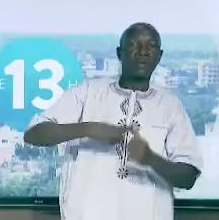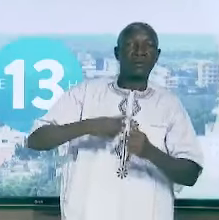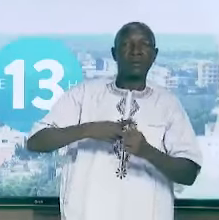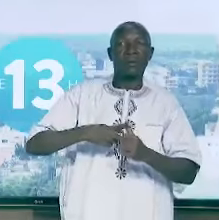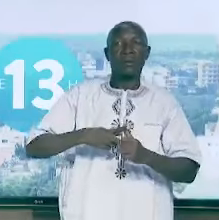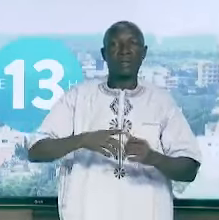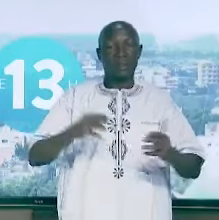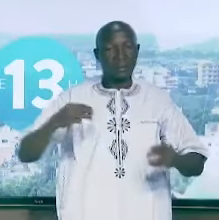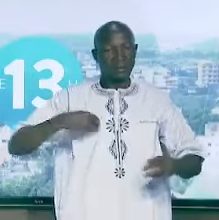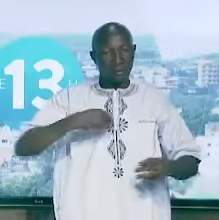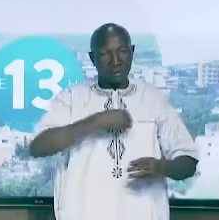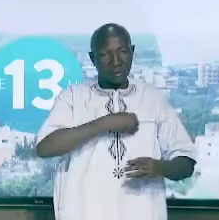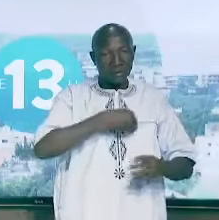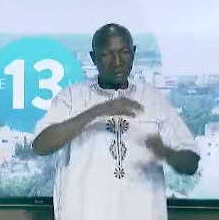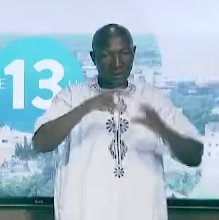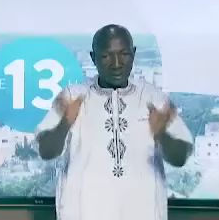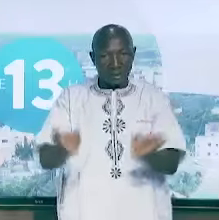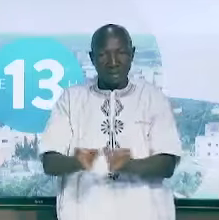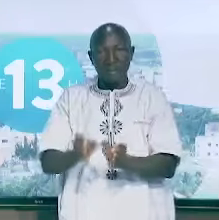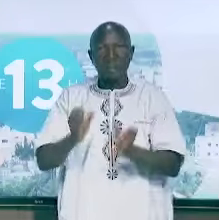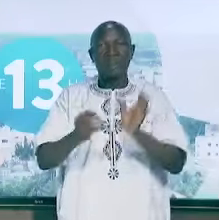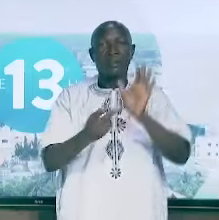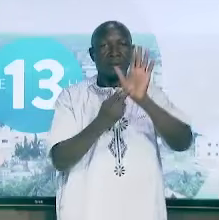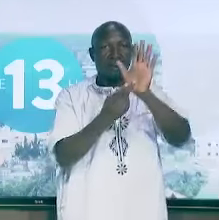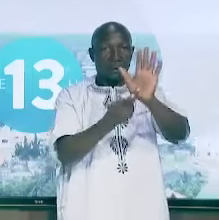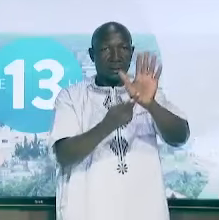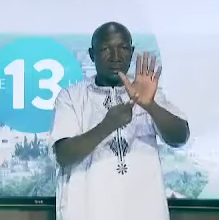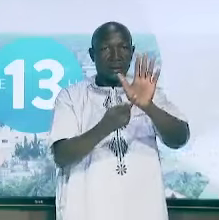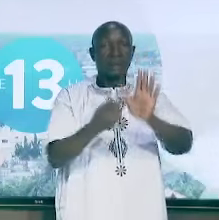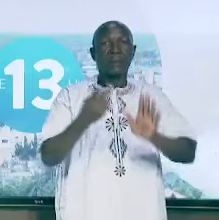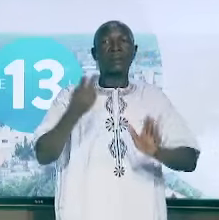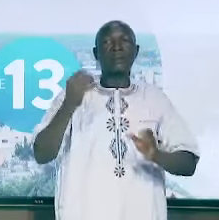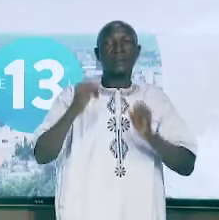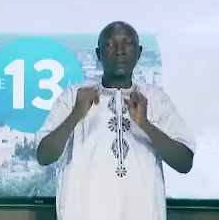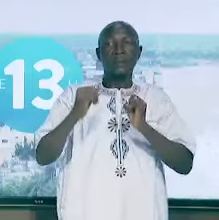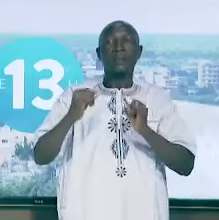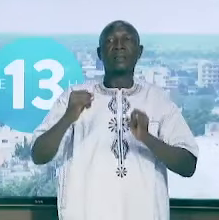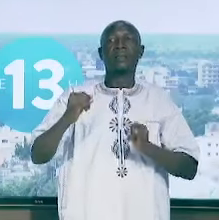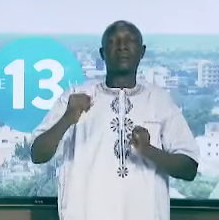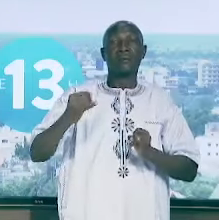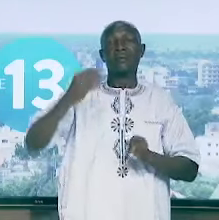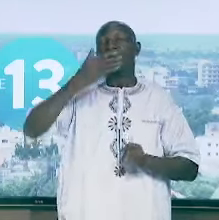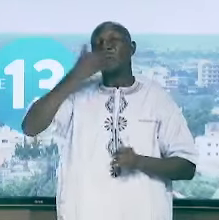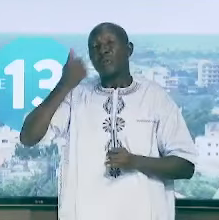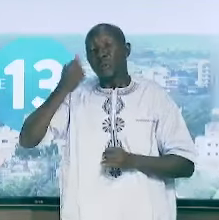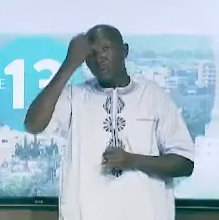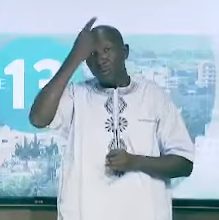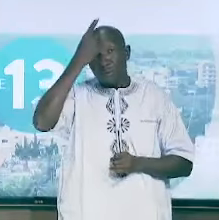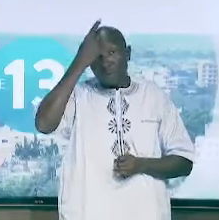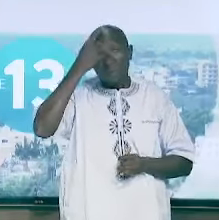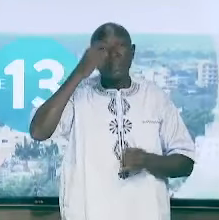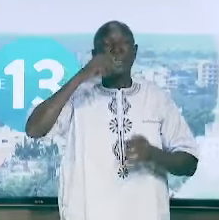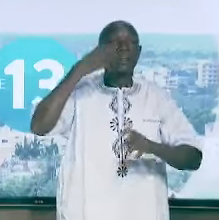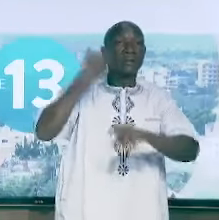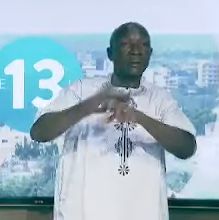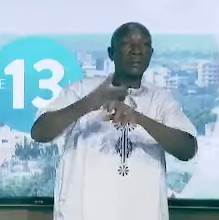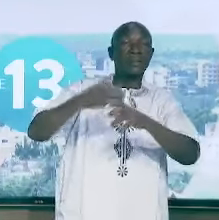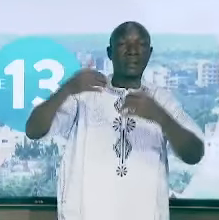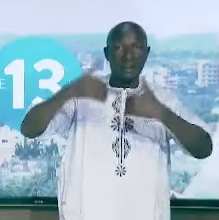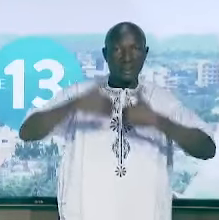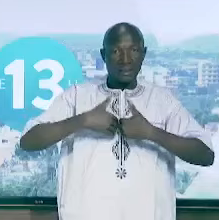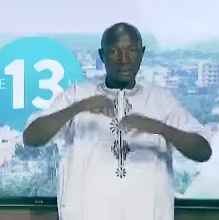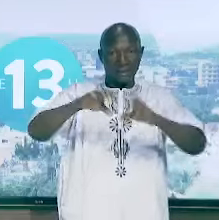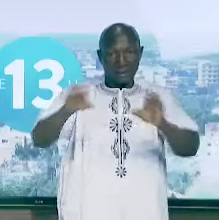cadre. Et une fois qu'ils seront éclairés, ils vont mieux comprendre les enjeux qu'il y a autour de ce cadre,